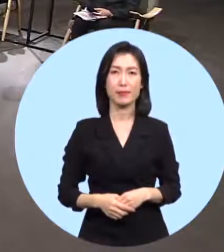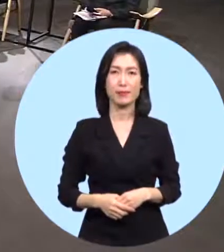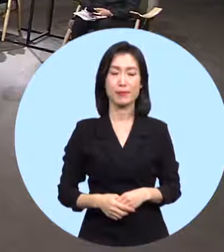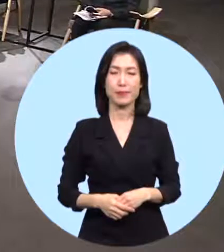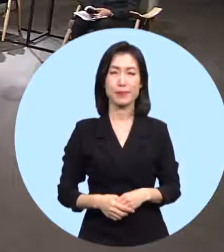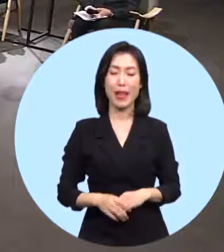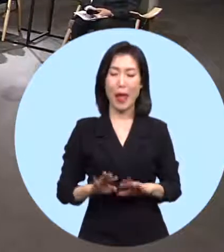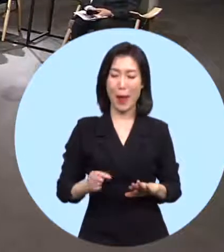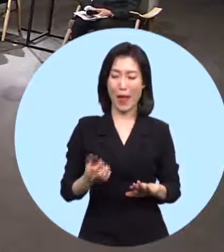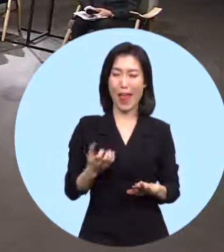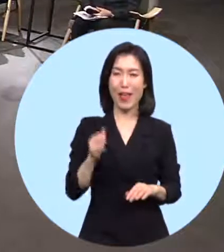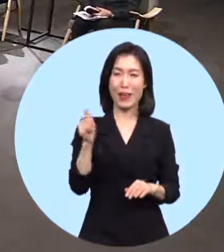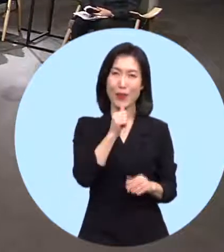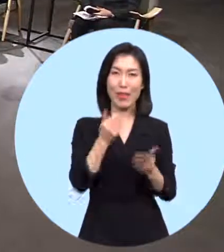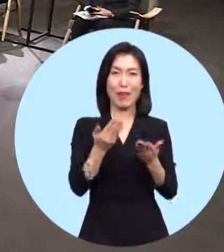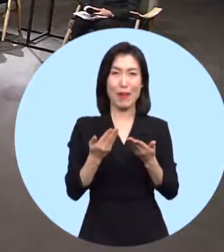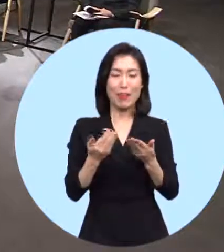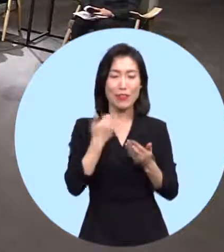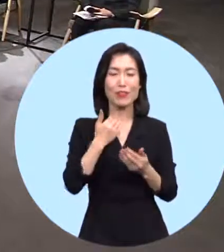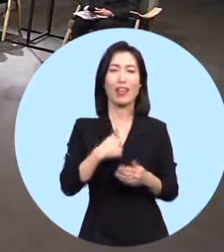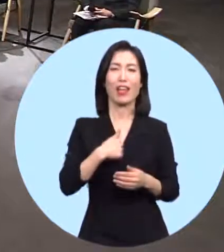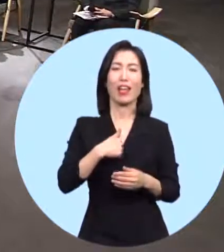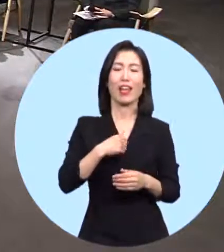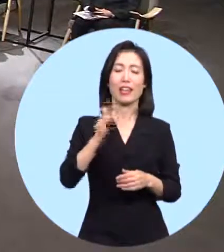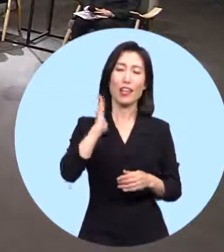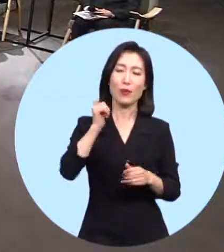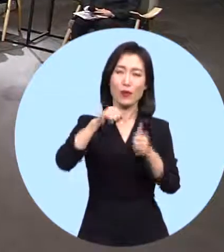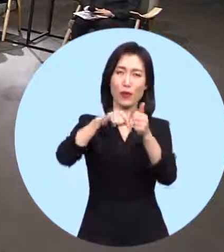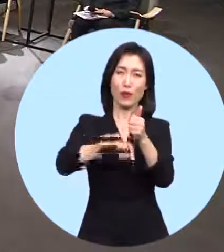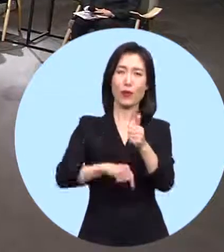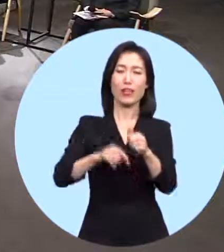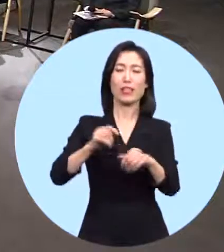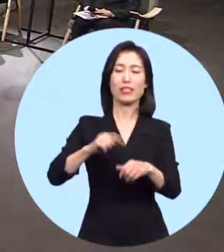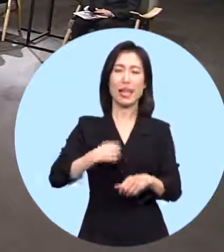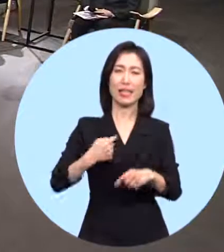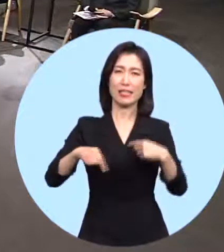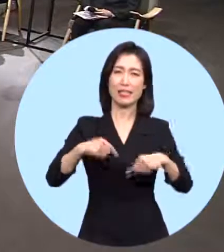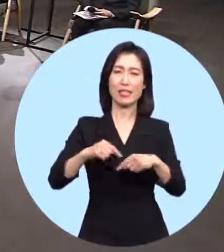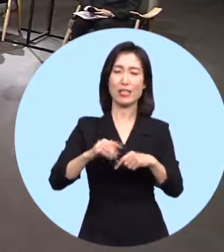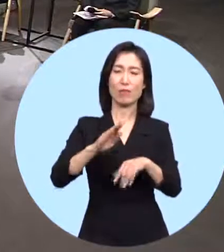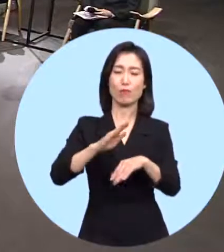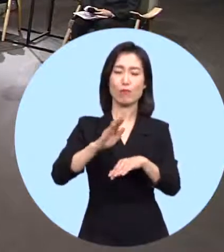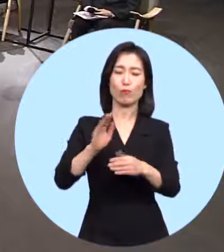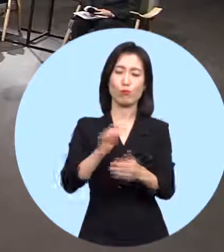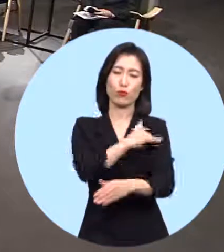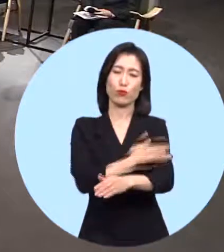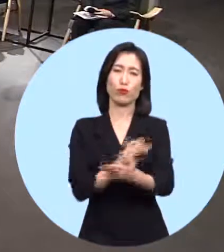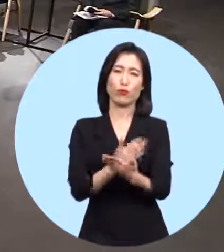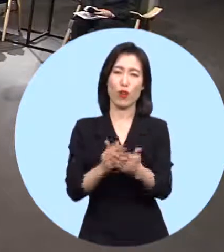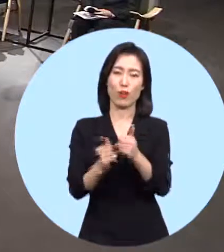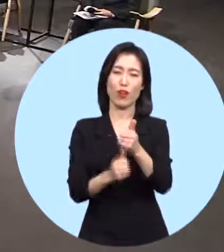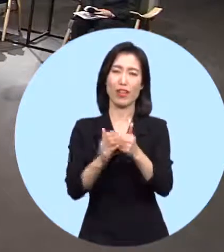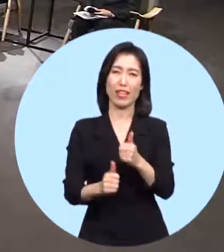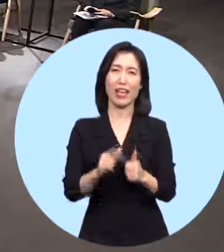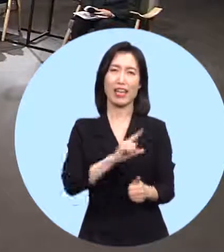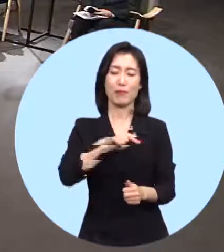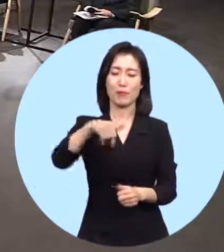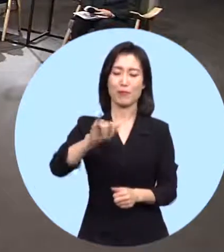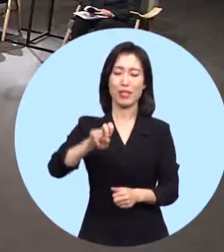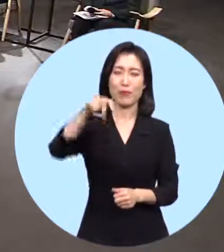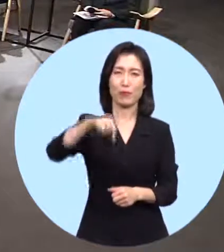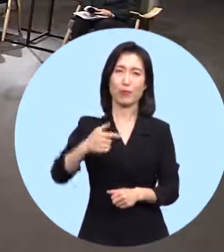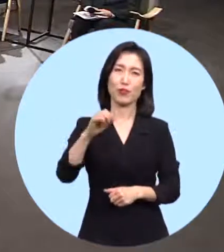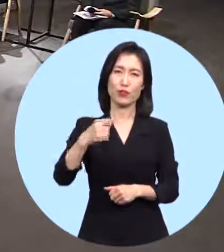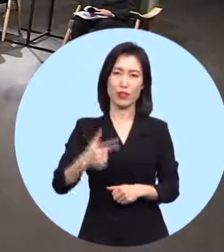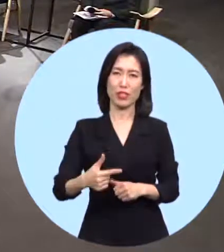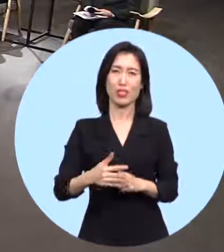네, 방금 소개받은 대통령 소속 자치분권위원회 위원장을 맡고 있는 김순훈입니다. 평생교육 거버넌스 전력이라는